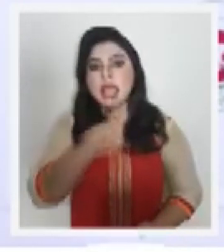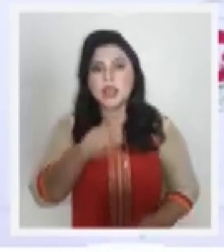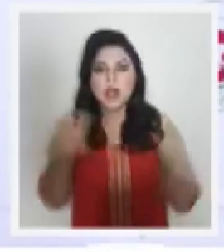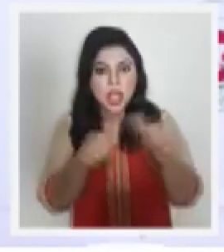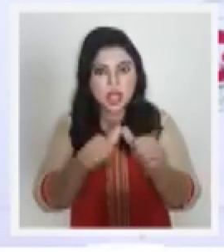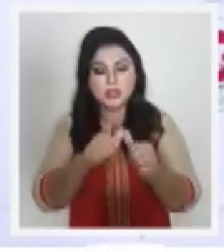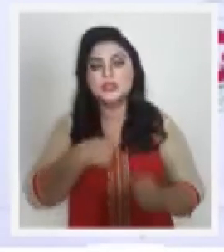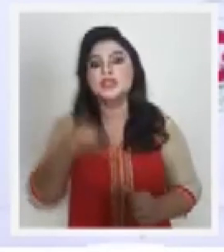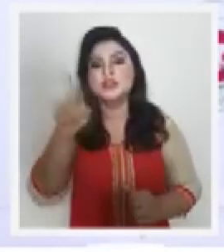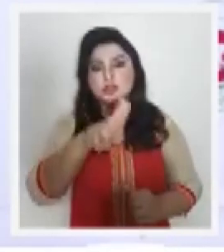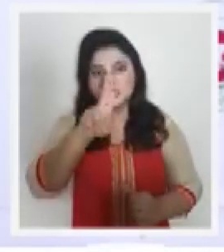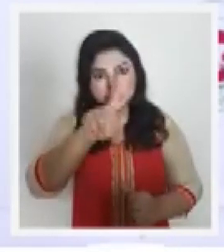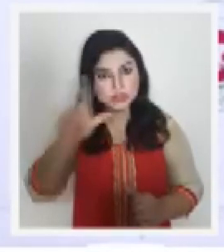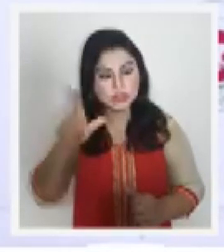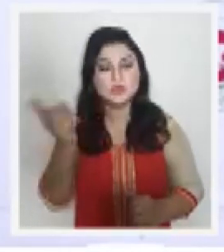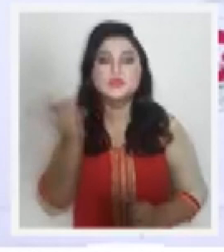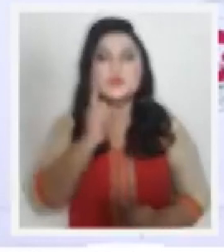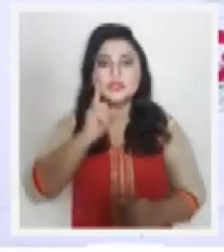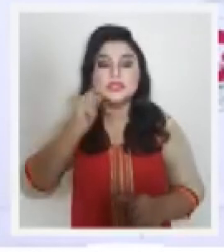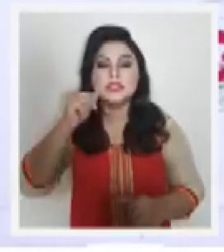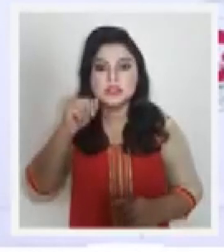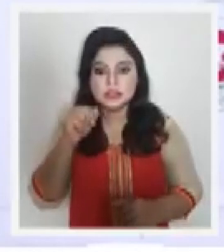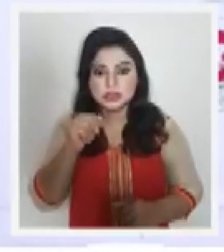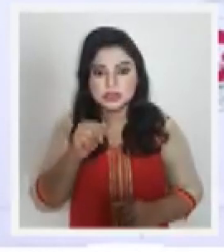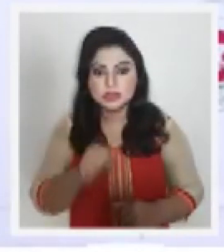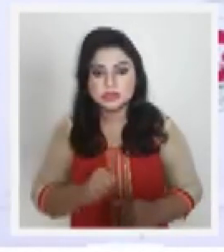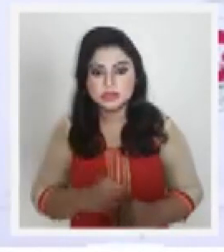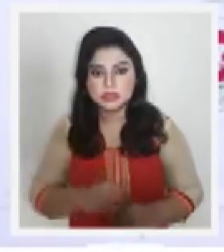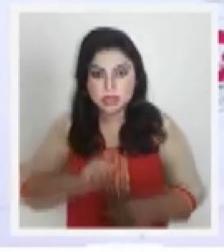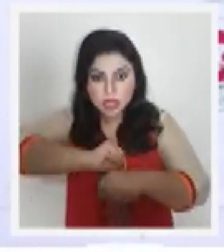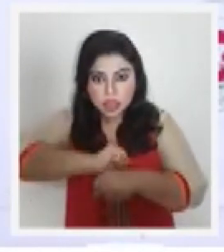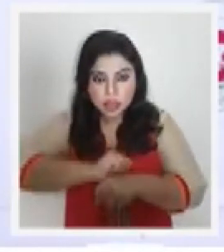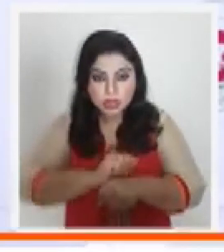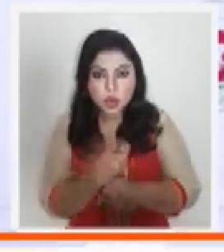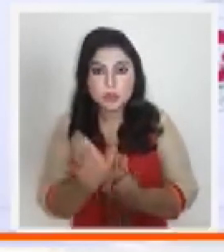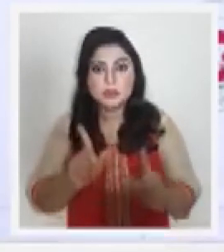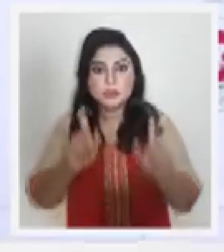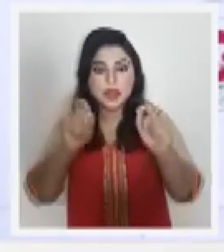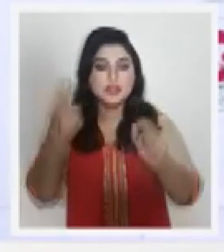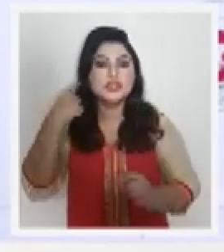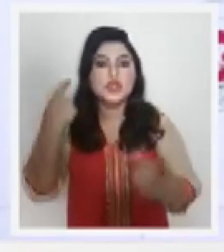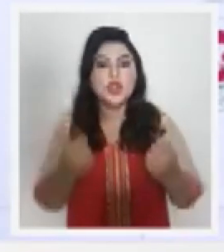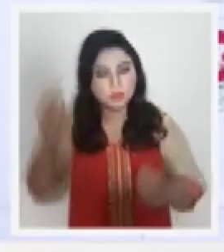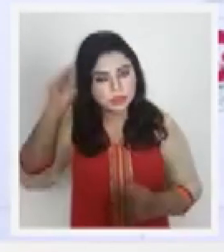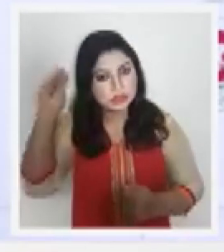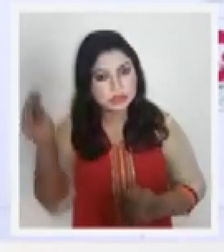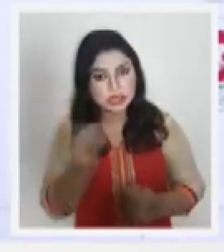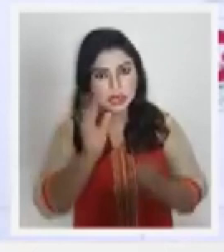আজ 11 আগস্ট 2020, 27 শ্রাবণ 1427। স্বাস্থ্য অধিদপ্তর থেকে প্রতিদিনের মতো আজও